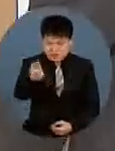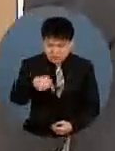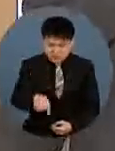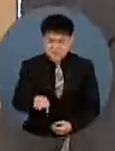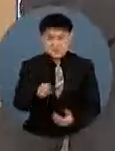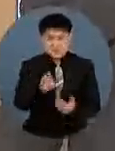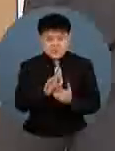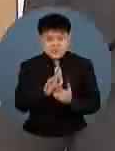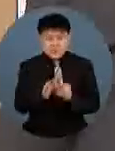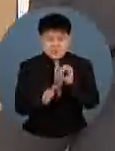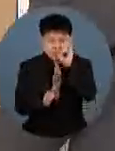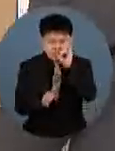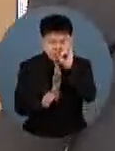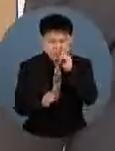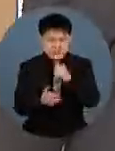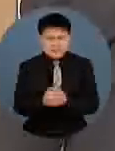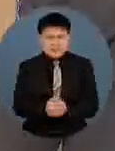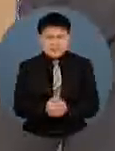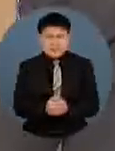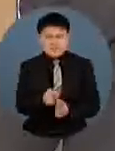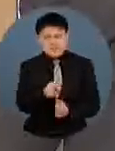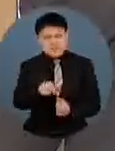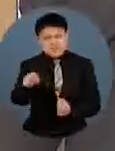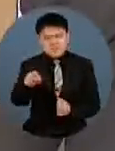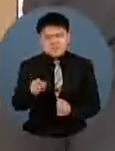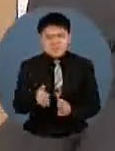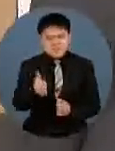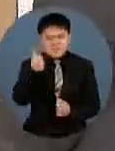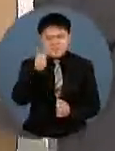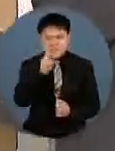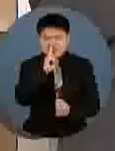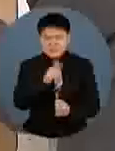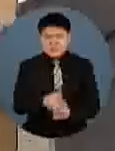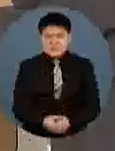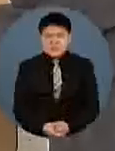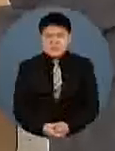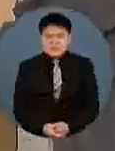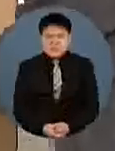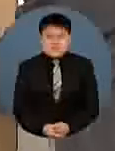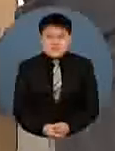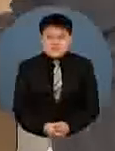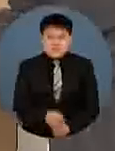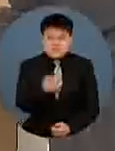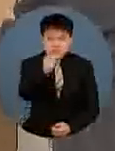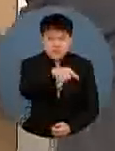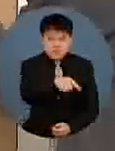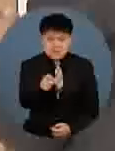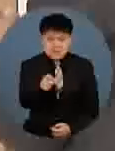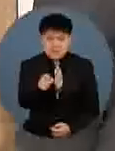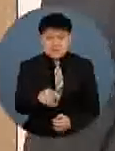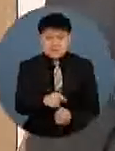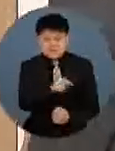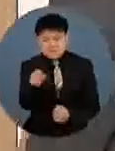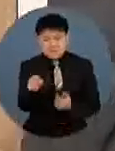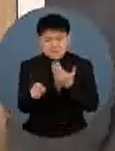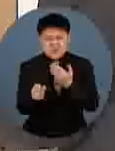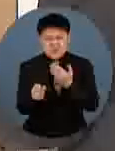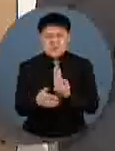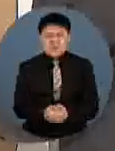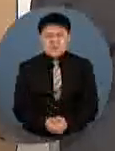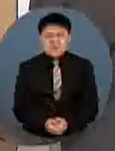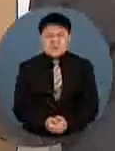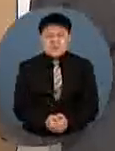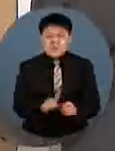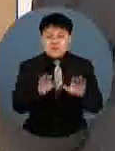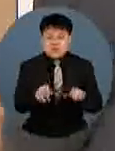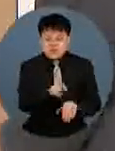했습니다만 젖히는 수가 능률적인 것 같습니다. 나중에 쬐었을 때 들여다보는 수가 있기 때문에 젖혔고